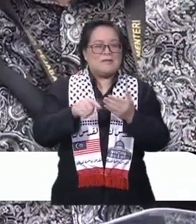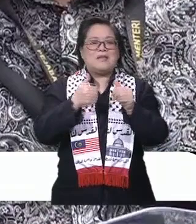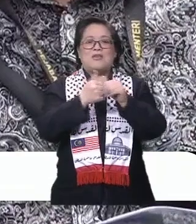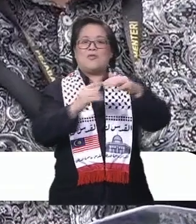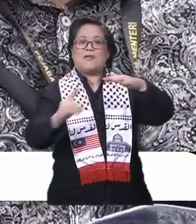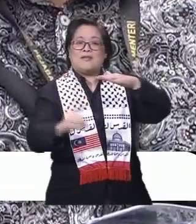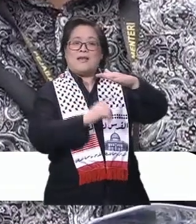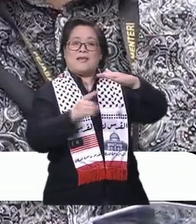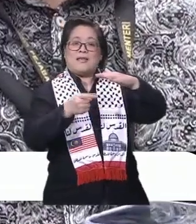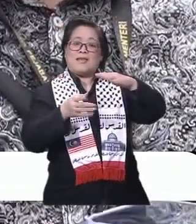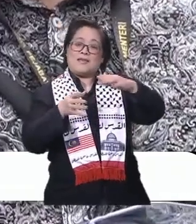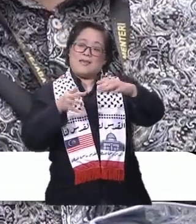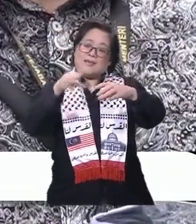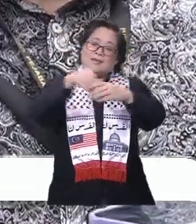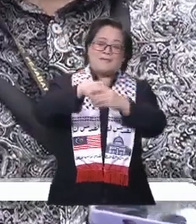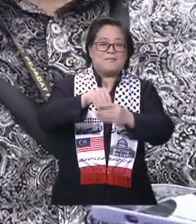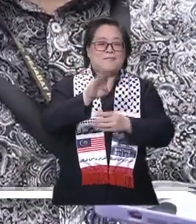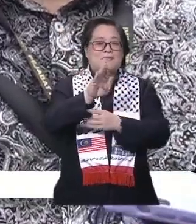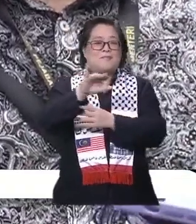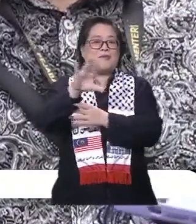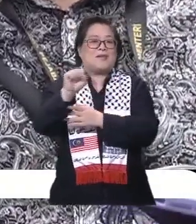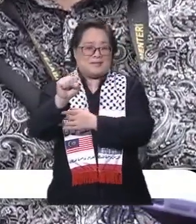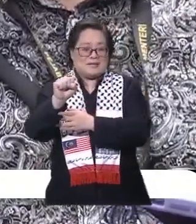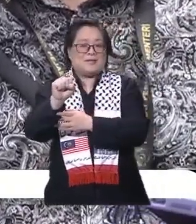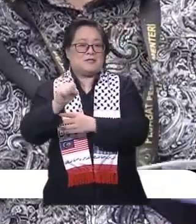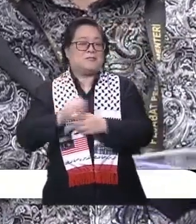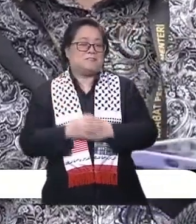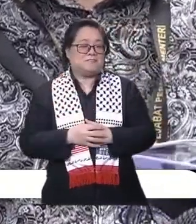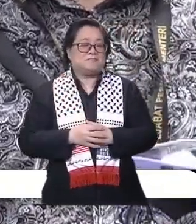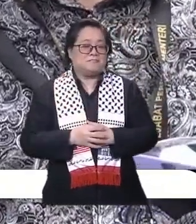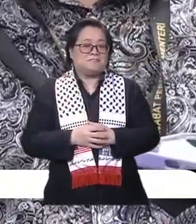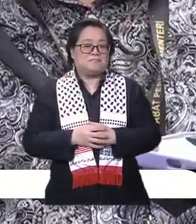ialah untuk menyertai BRICS. Dan kita akan